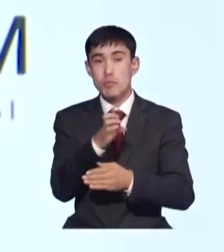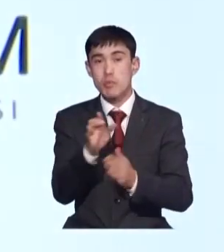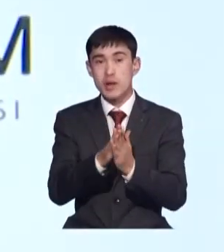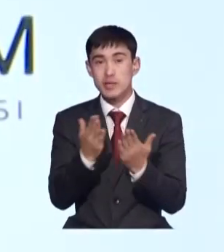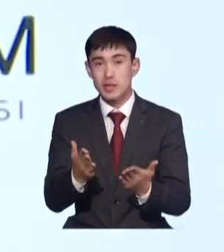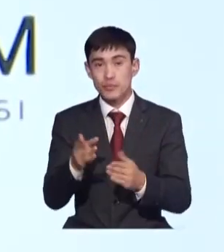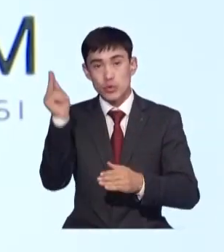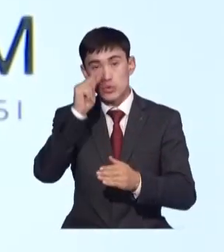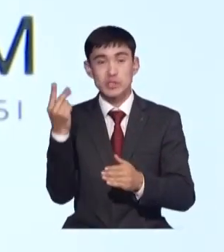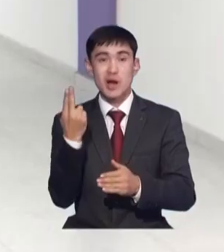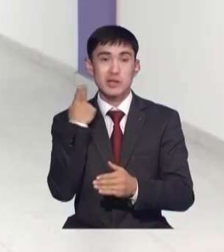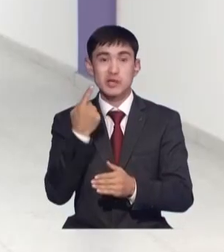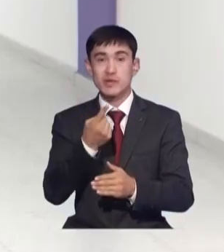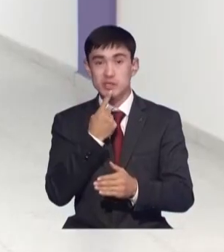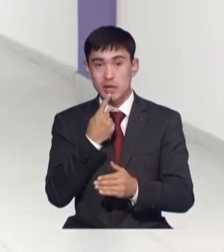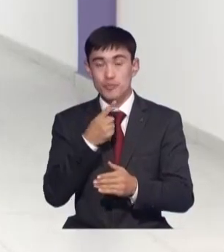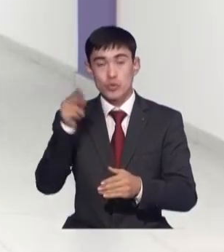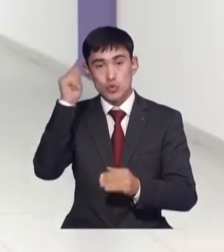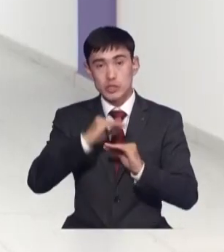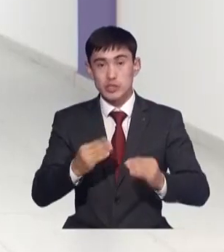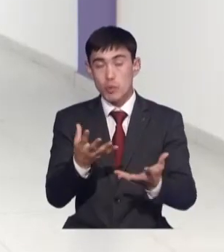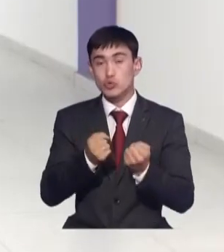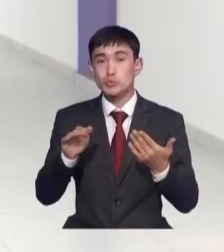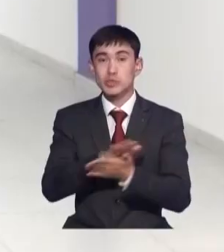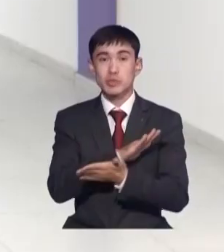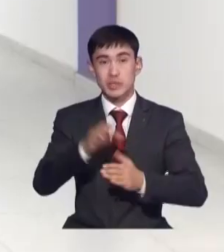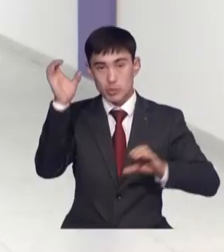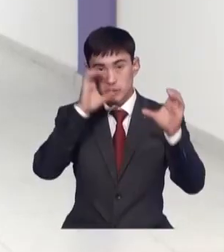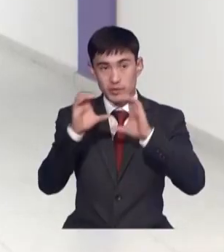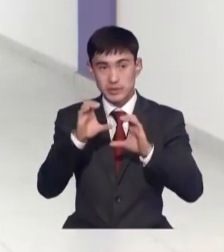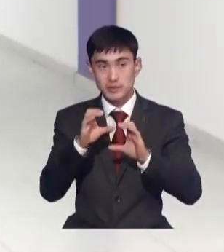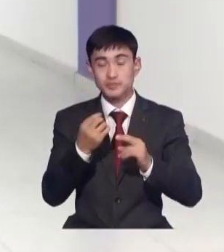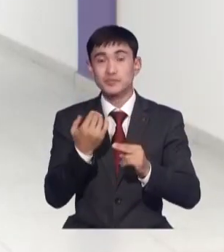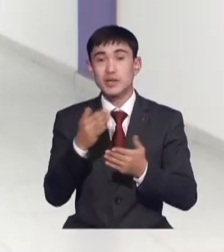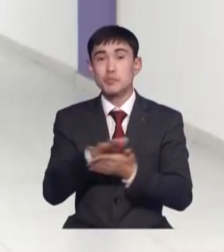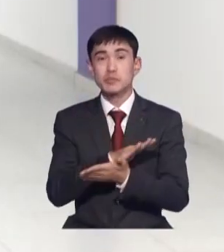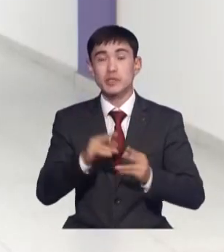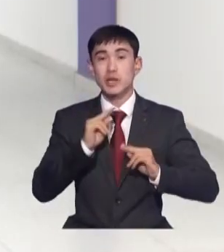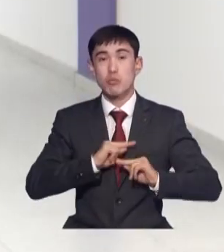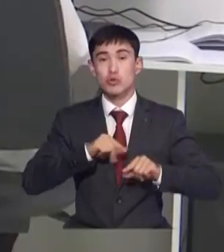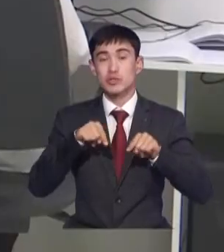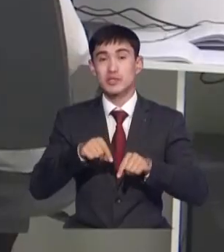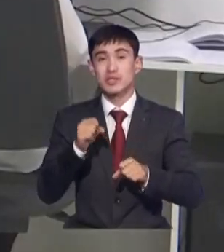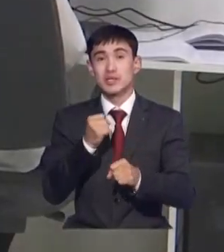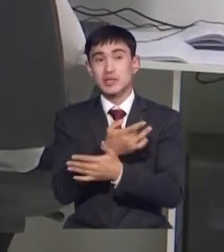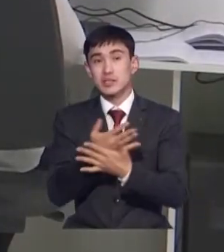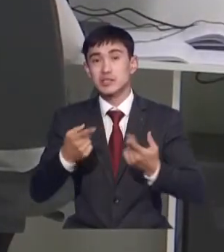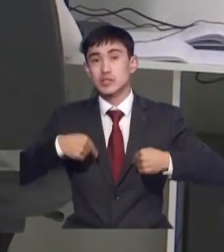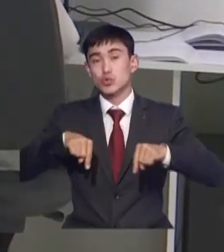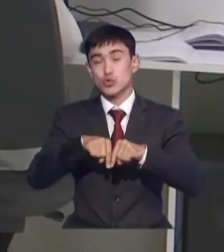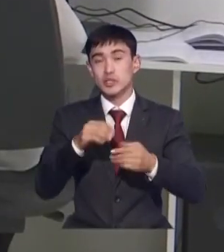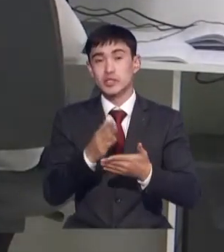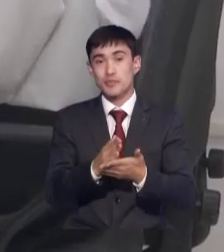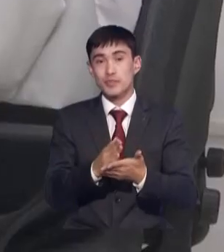библиотека, курсы английского языка. Учащиеся получают бесплатное образование. К тому же бесплатно работают для детей различные секции и